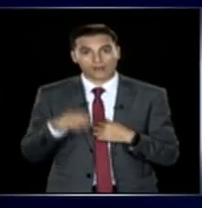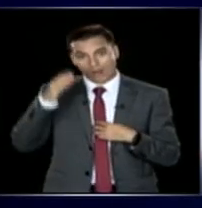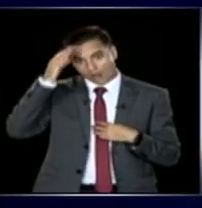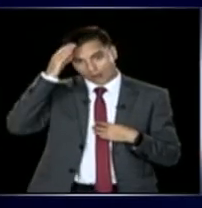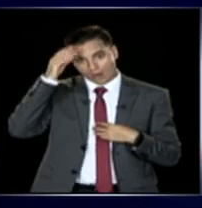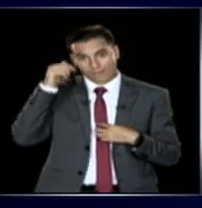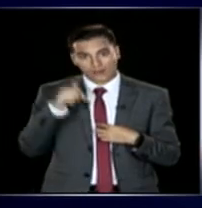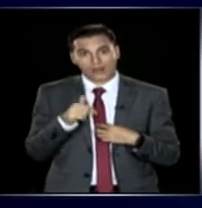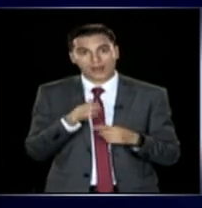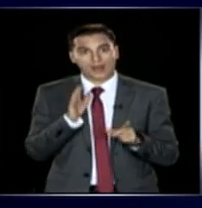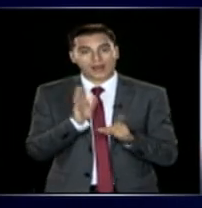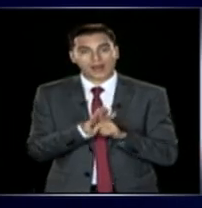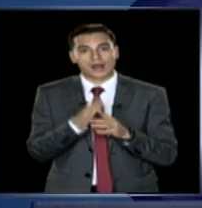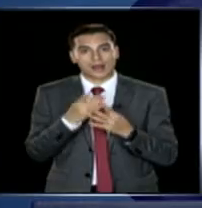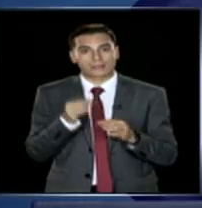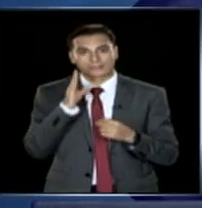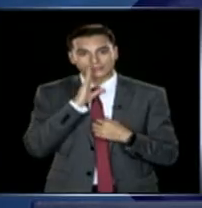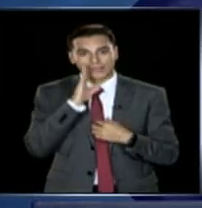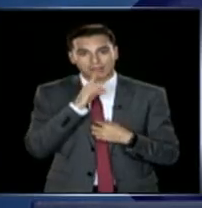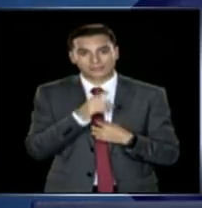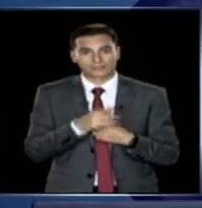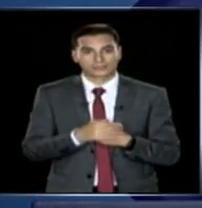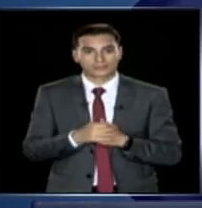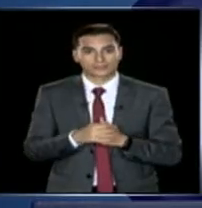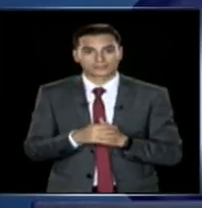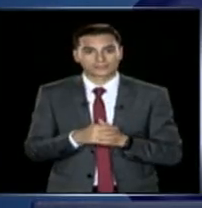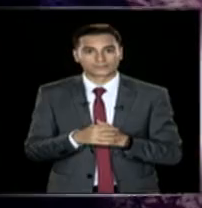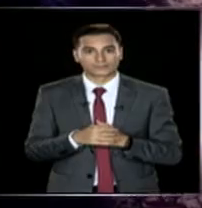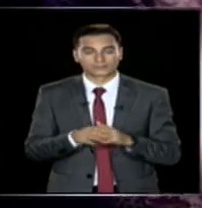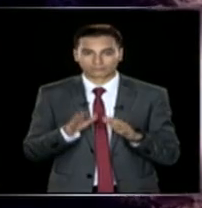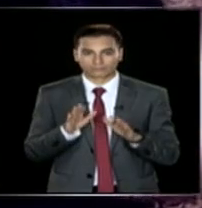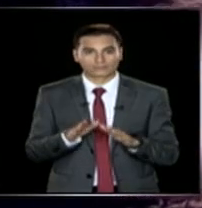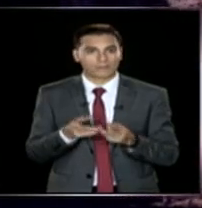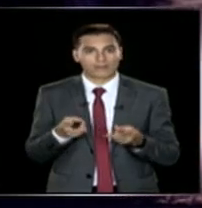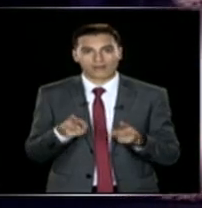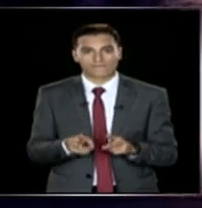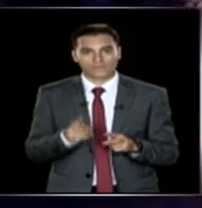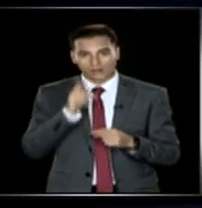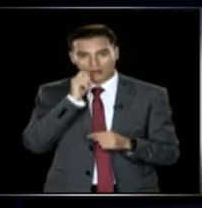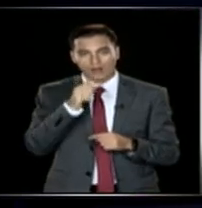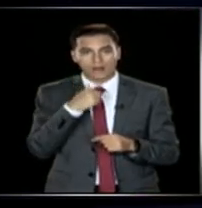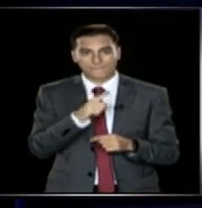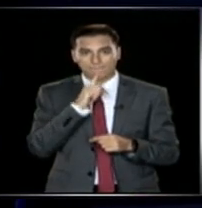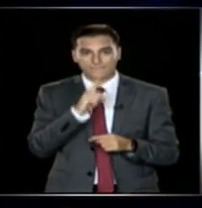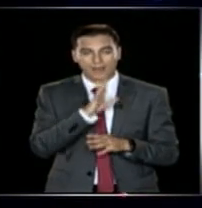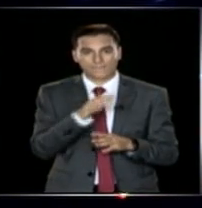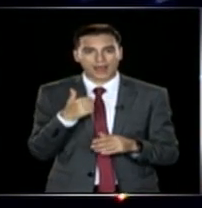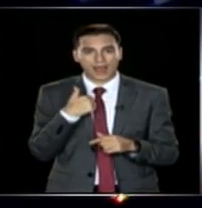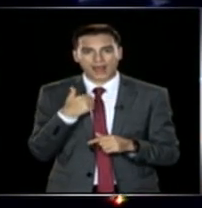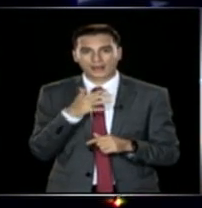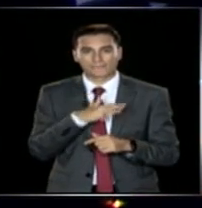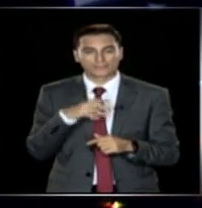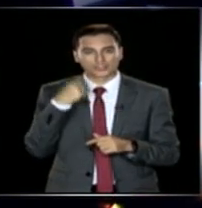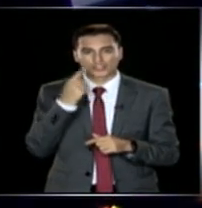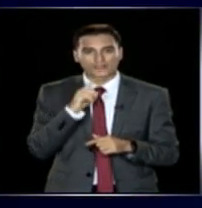العباقرة هيتكفل بتعليمك يا رب. طبعا بدون تردد، انا مش محتاج